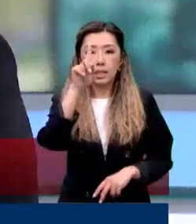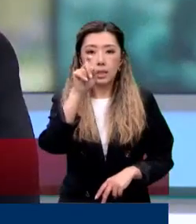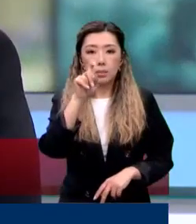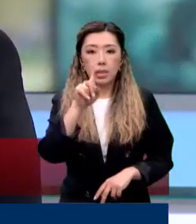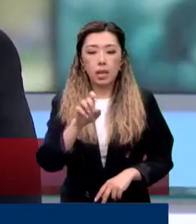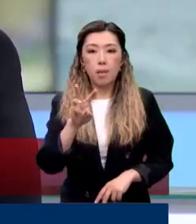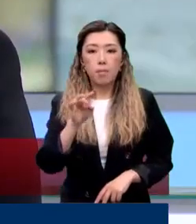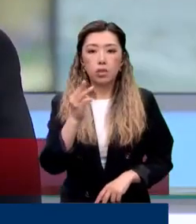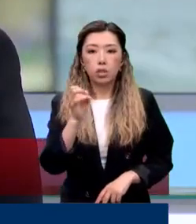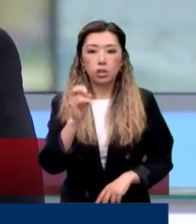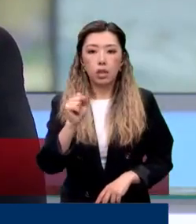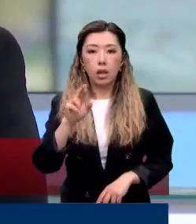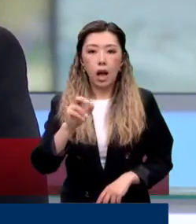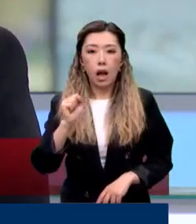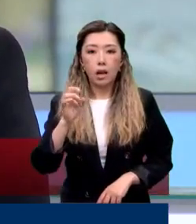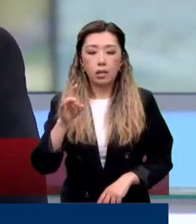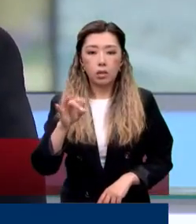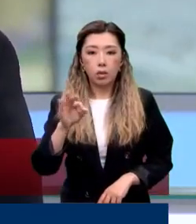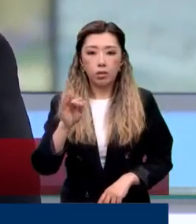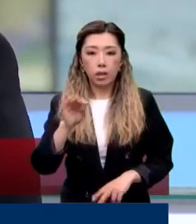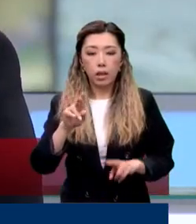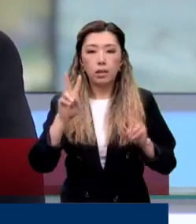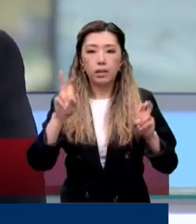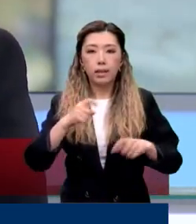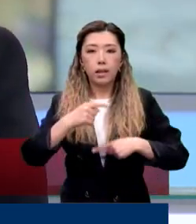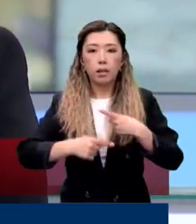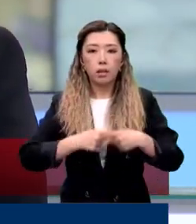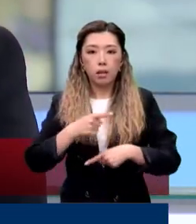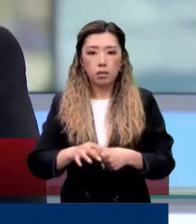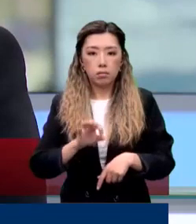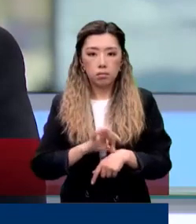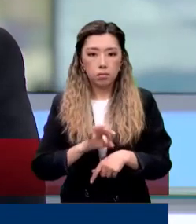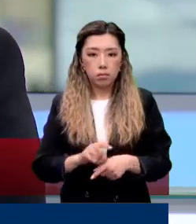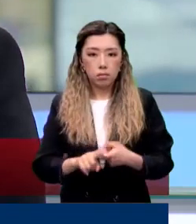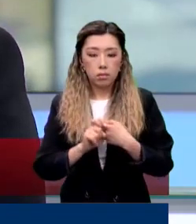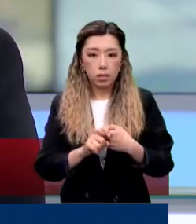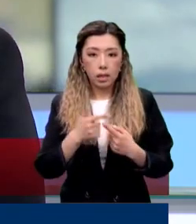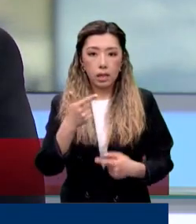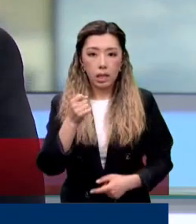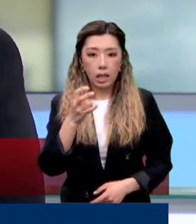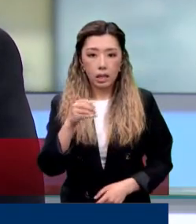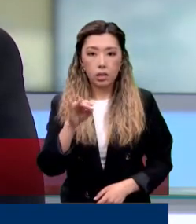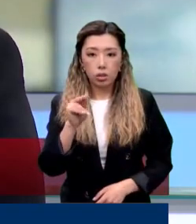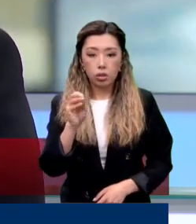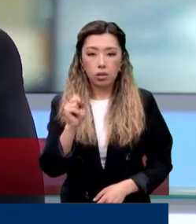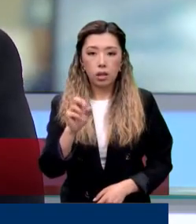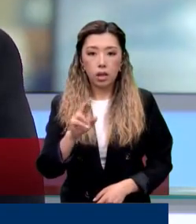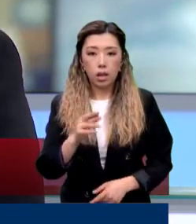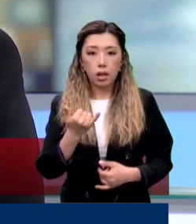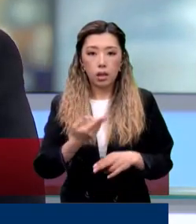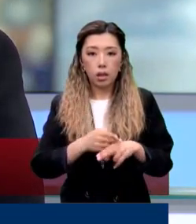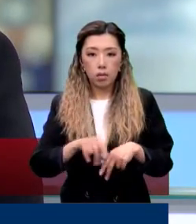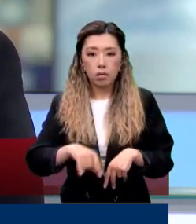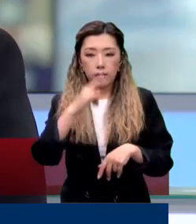атрофии. Это генетическое заболевание. К сожалению, есть такая тенденция, что она у нас